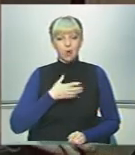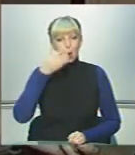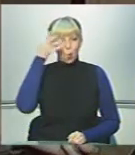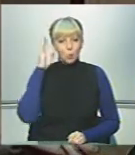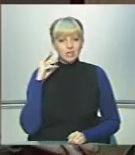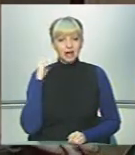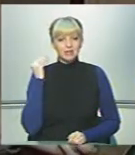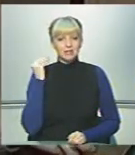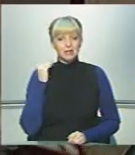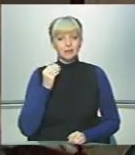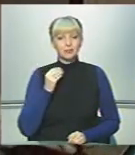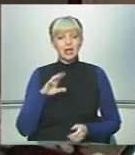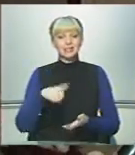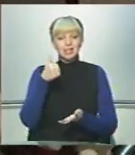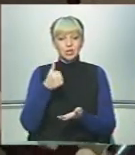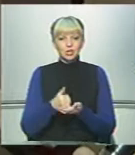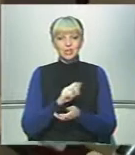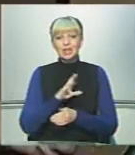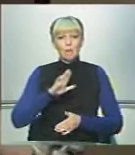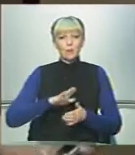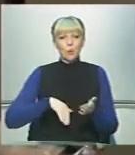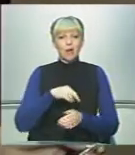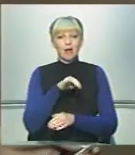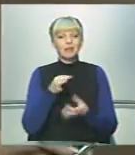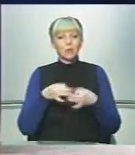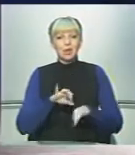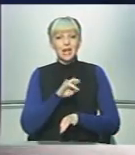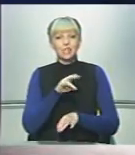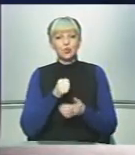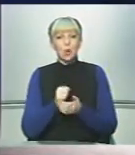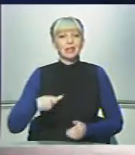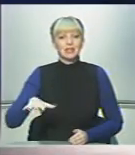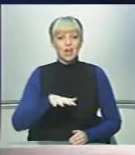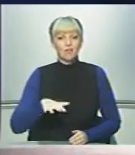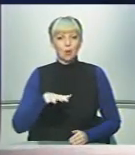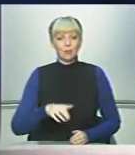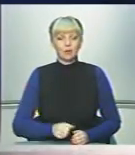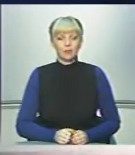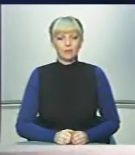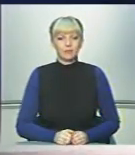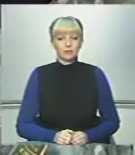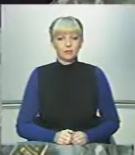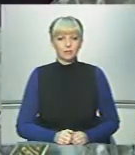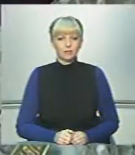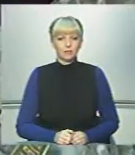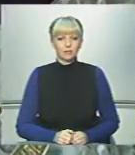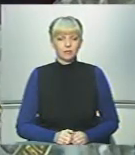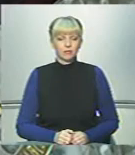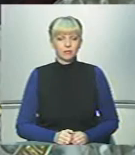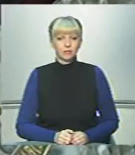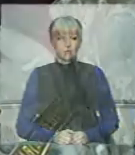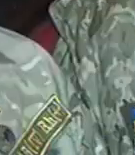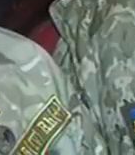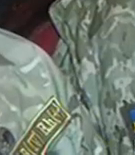козацькі старшини не пропустили Яничар до Європи. Наталя Синюсик, Мирослав Солонар, Анастасія